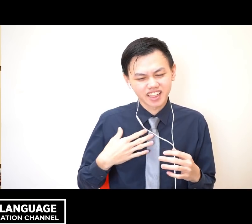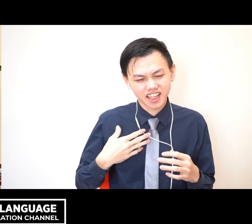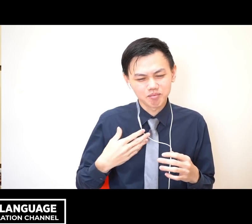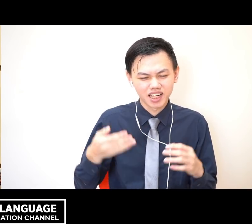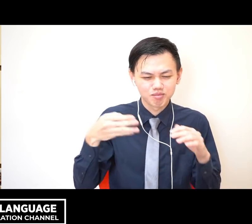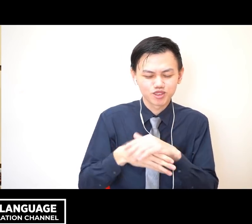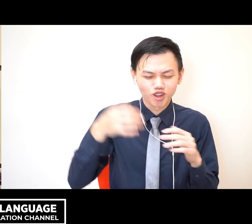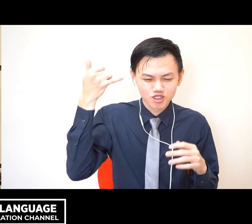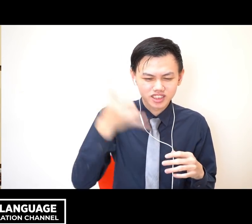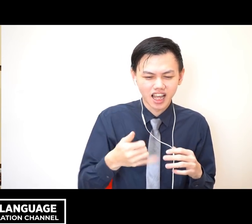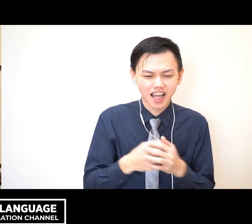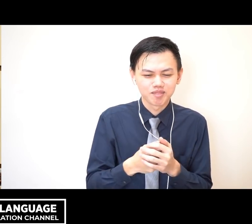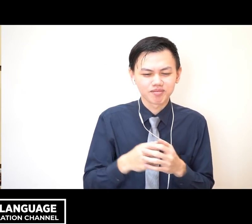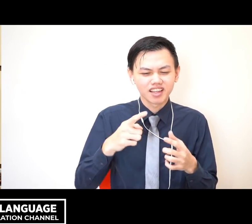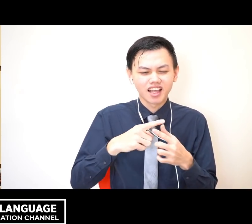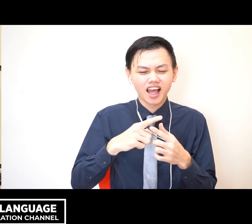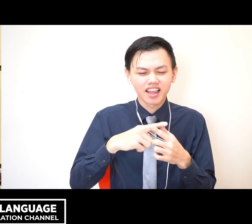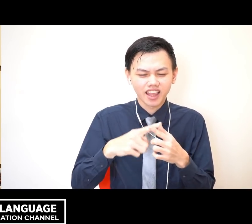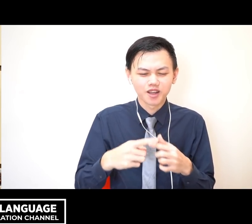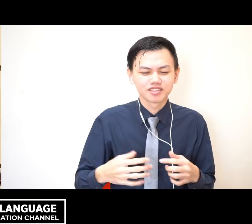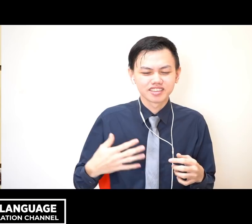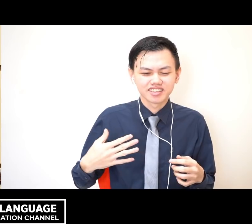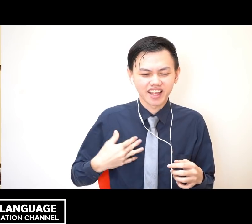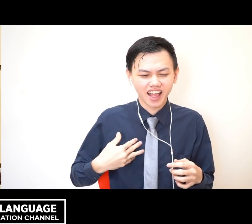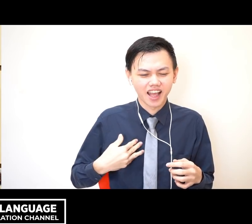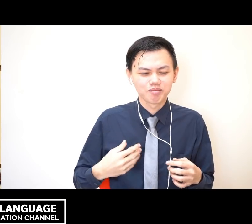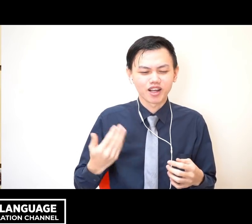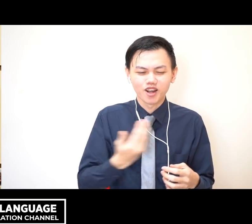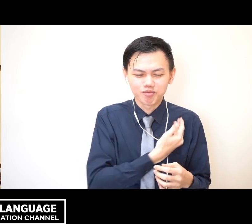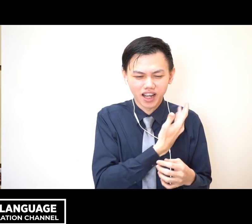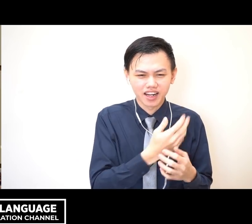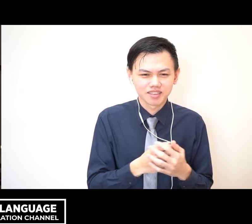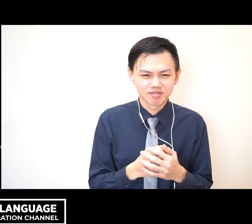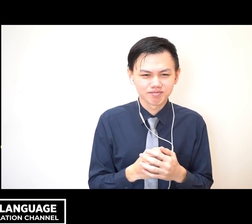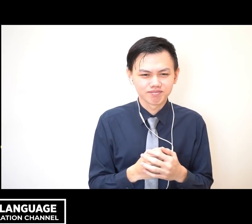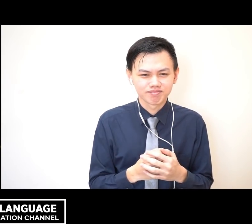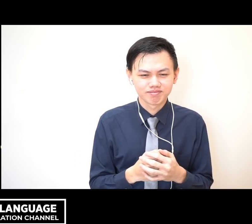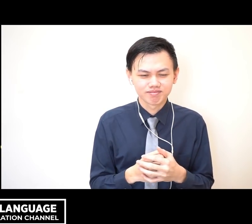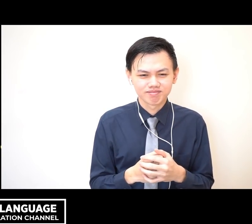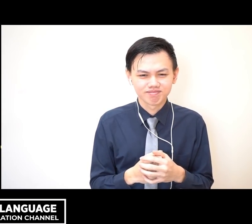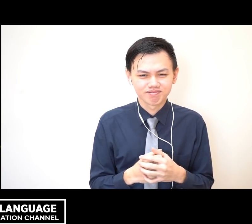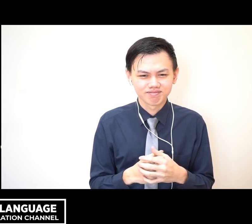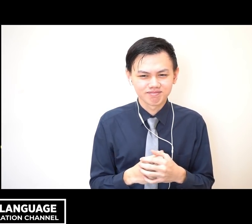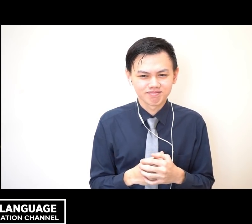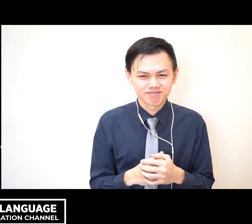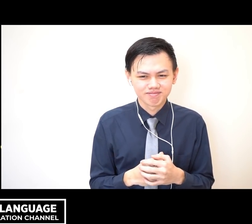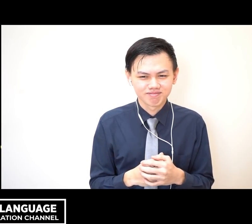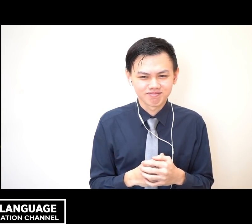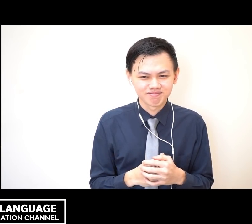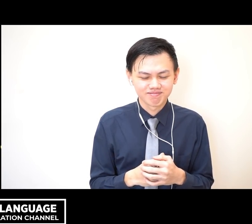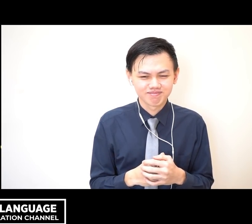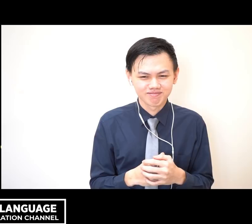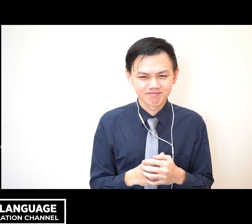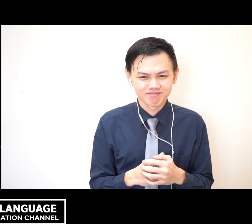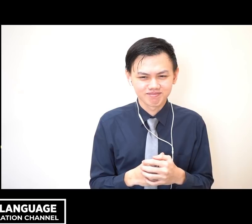mau membayar harga. Dan yang ketiga, kasih yang berkorban